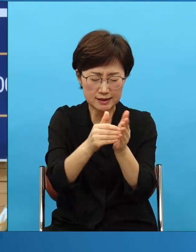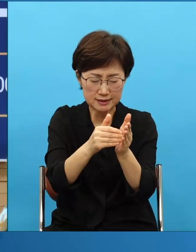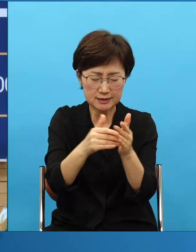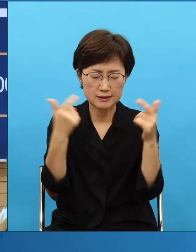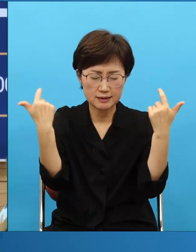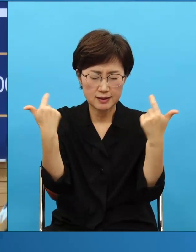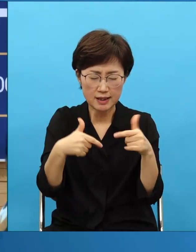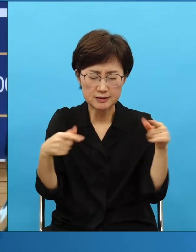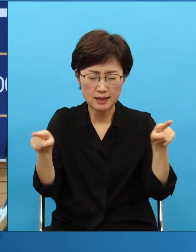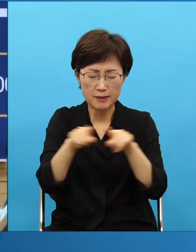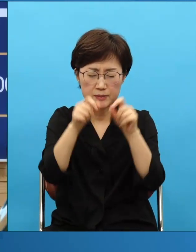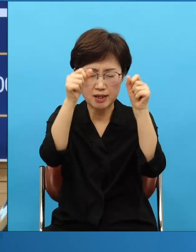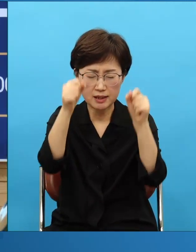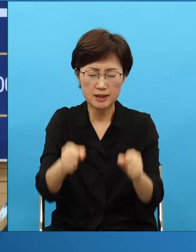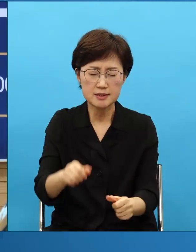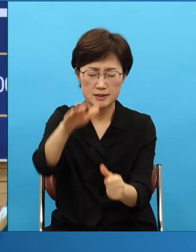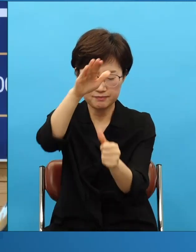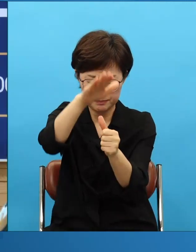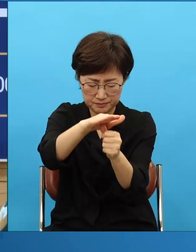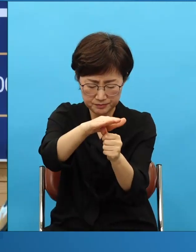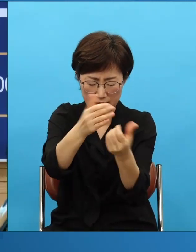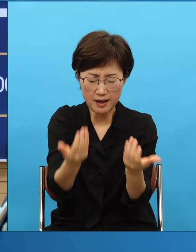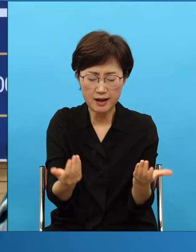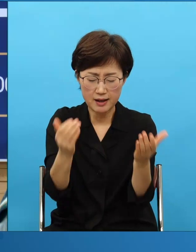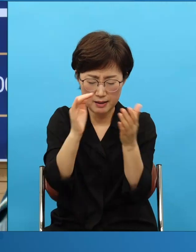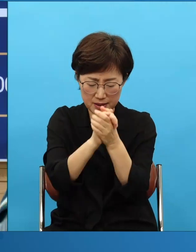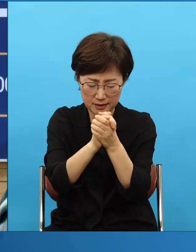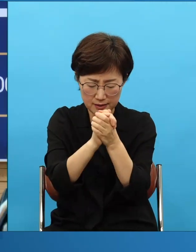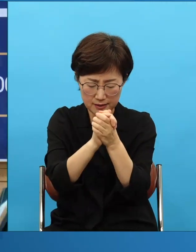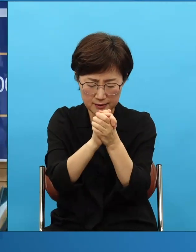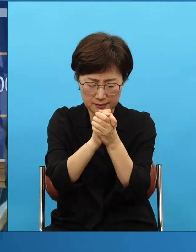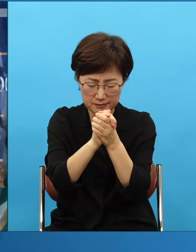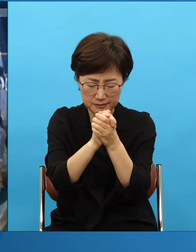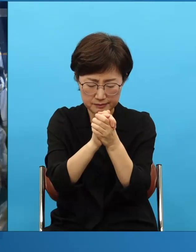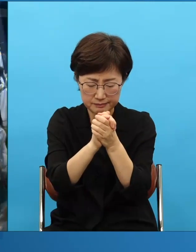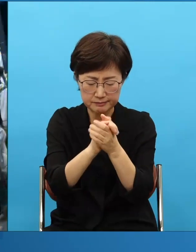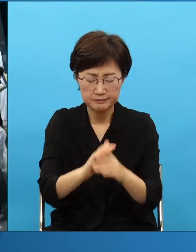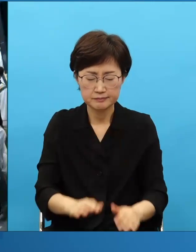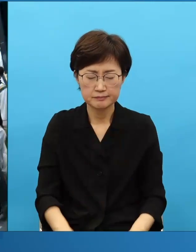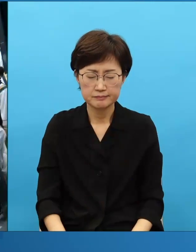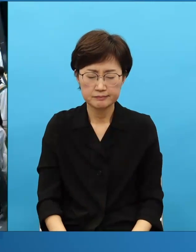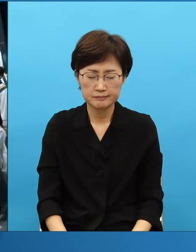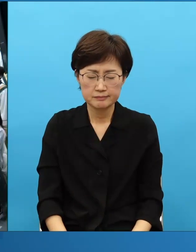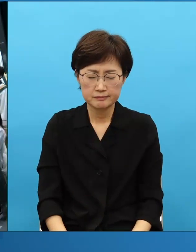be with them both 항상 now 함께 계실지어다. and always 아멘. and forevermore. Amen.